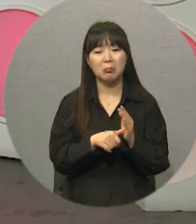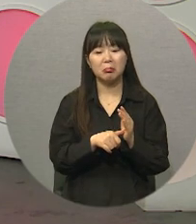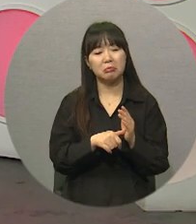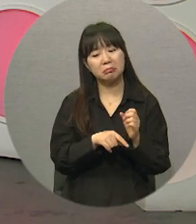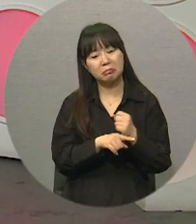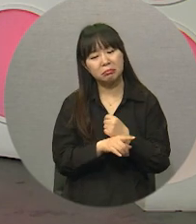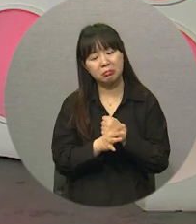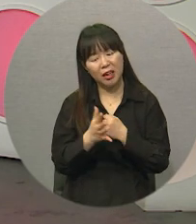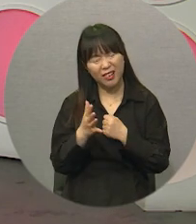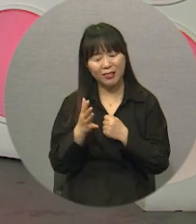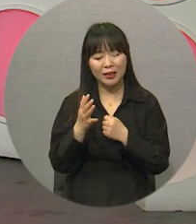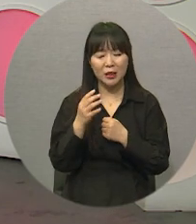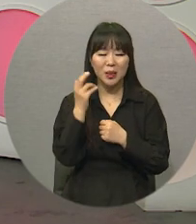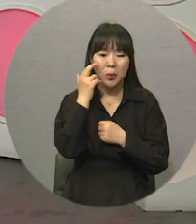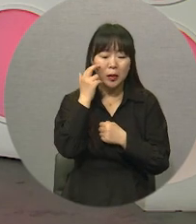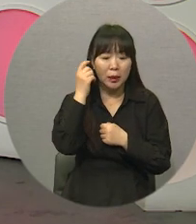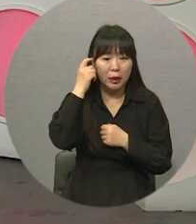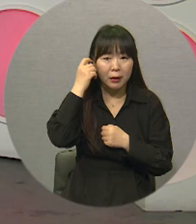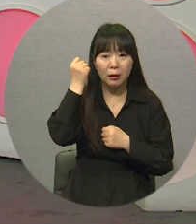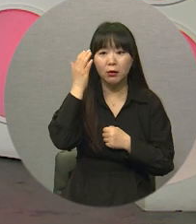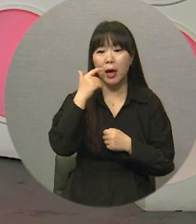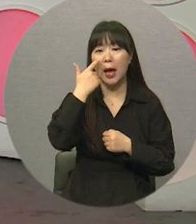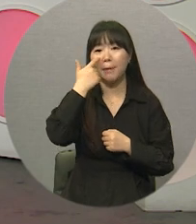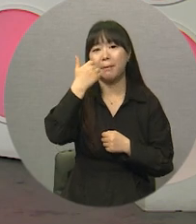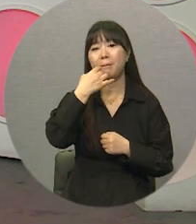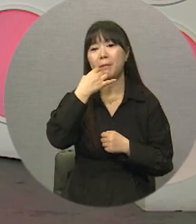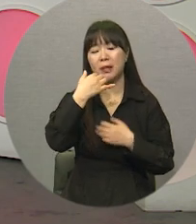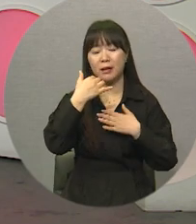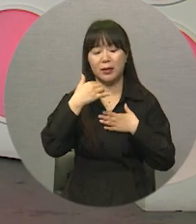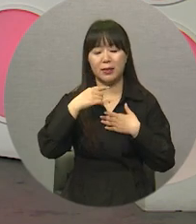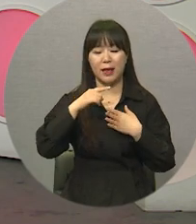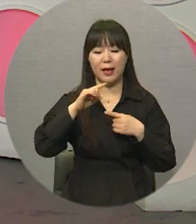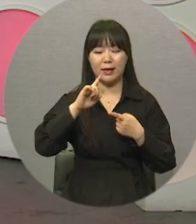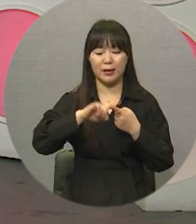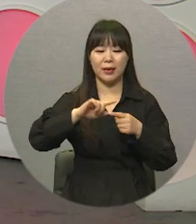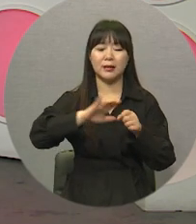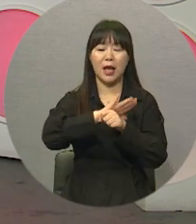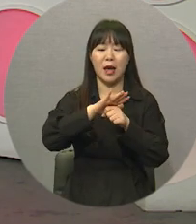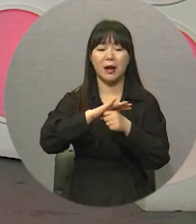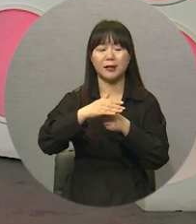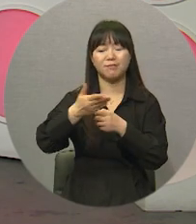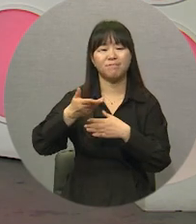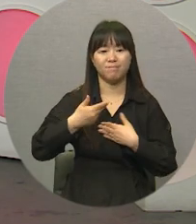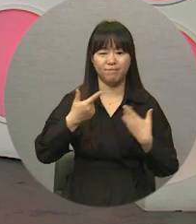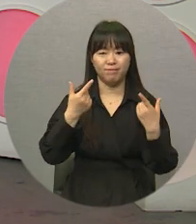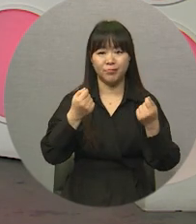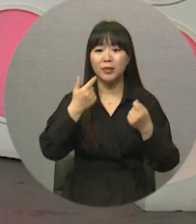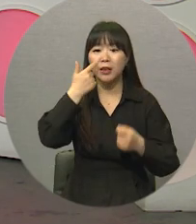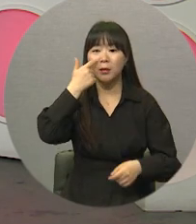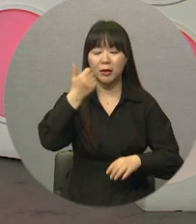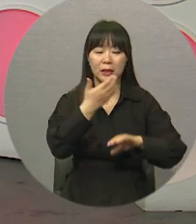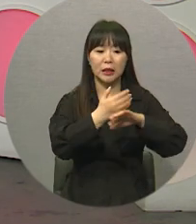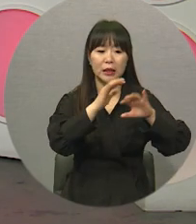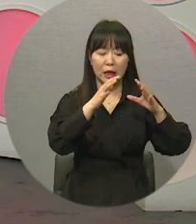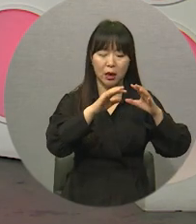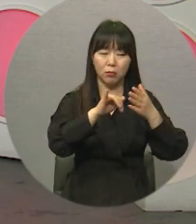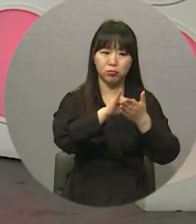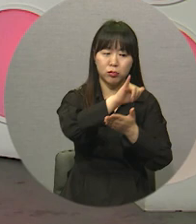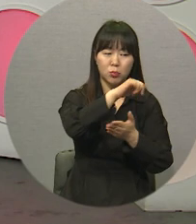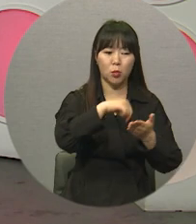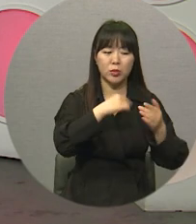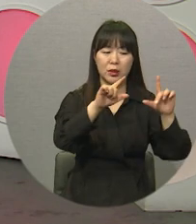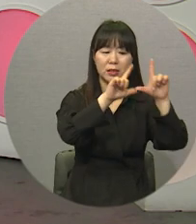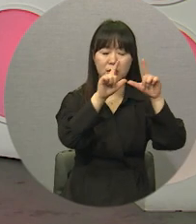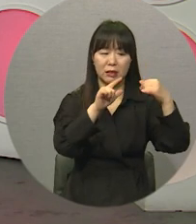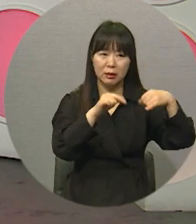생각했으나 그것은 아빠만의 나에 대한 사랑의 표현이었습니다. 그쵸. 아빠는 외국에서 홀로 지낼